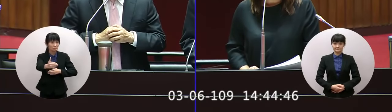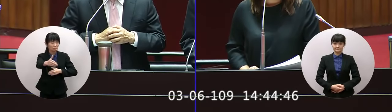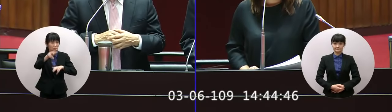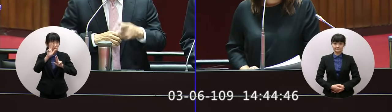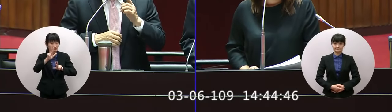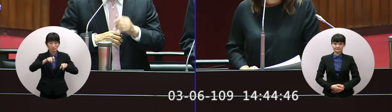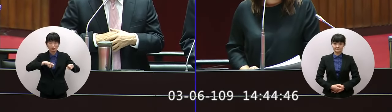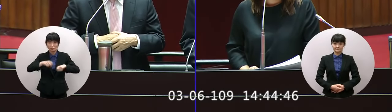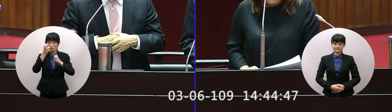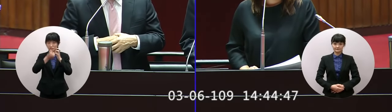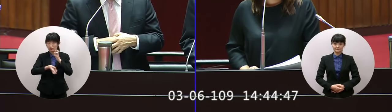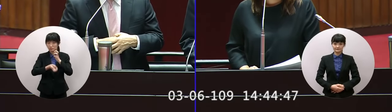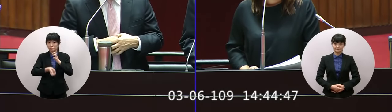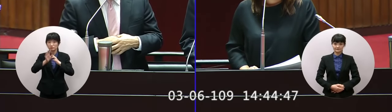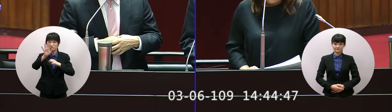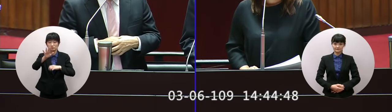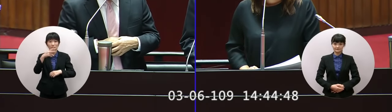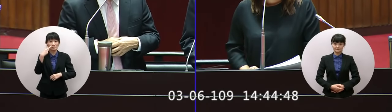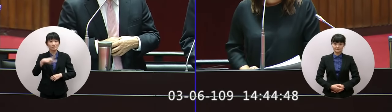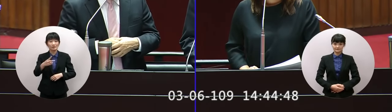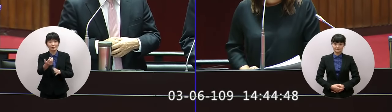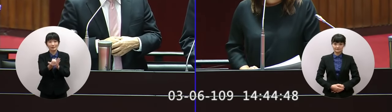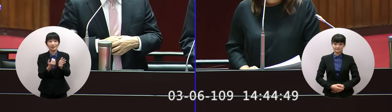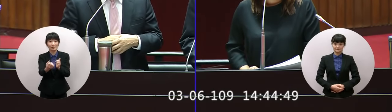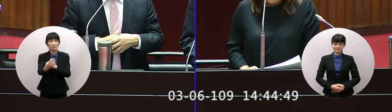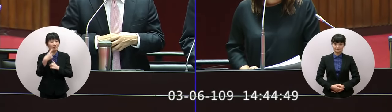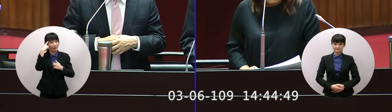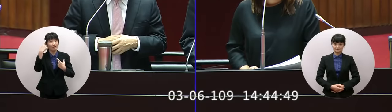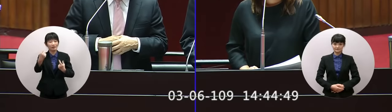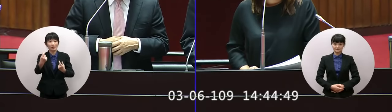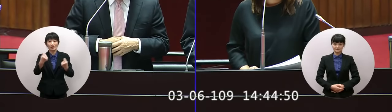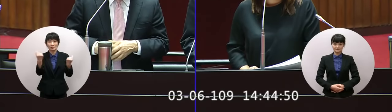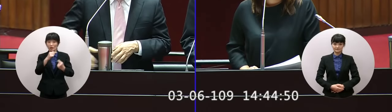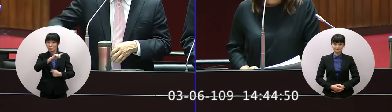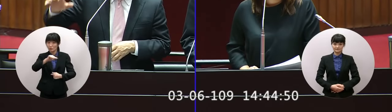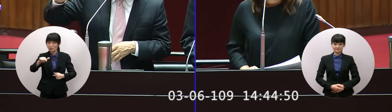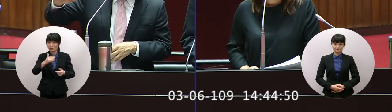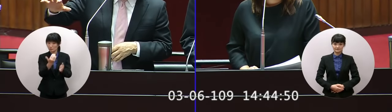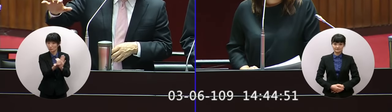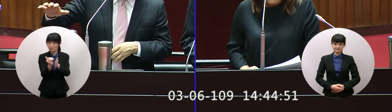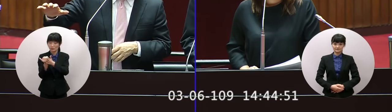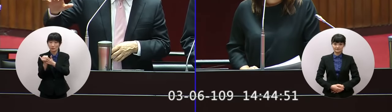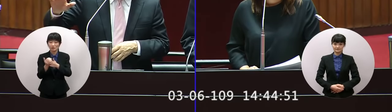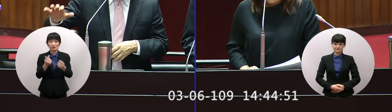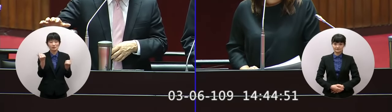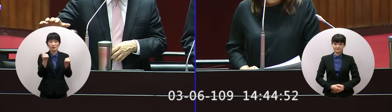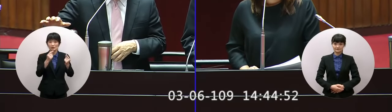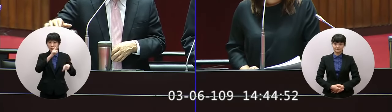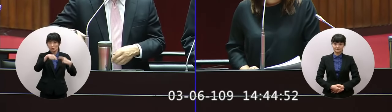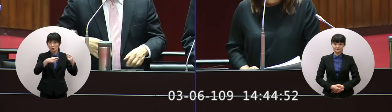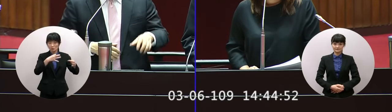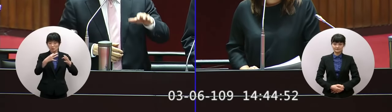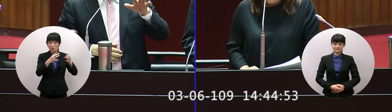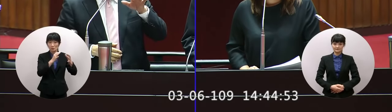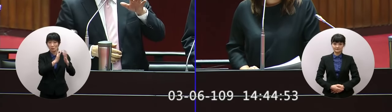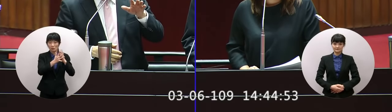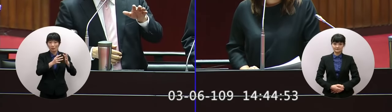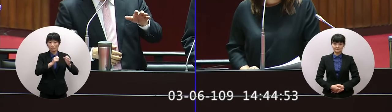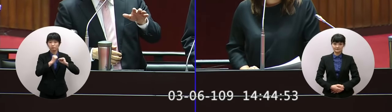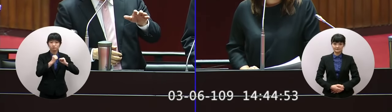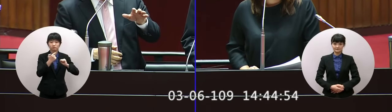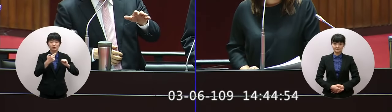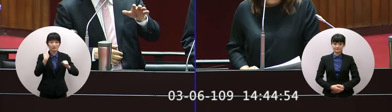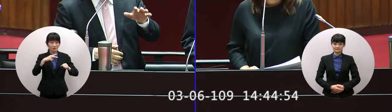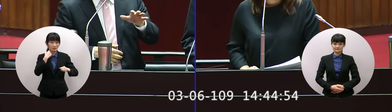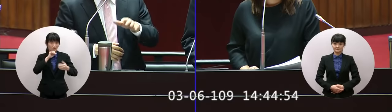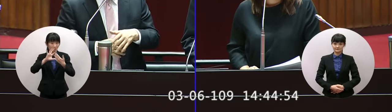规划。就以委员所举的例子，以物资来说，有自由市场的竞争，但也有国